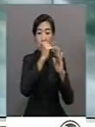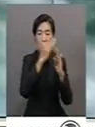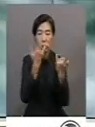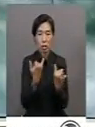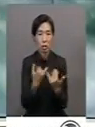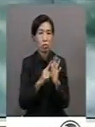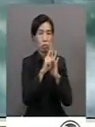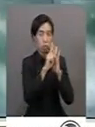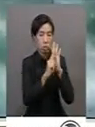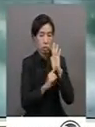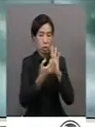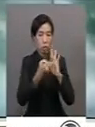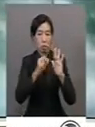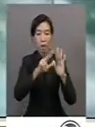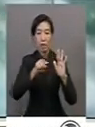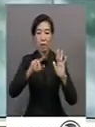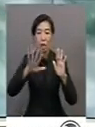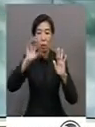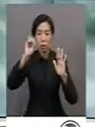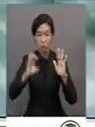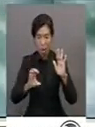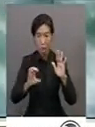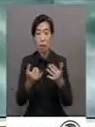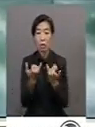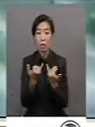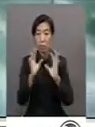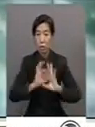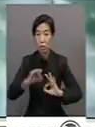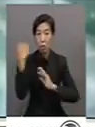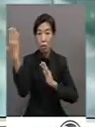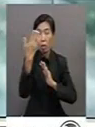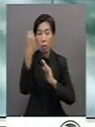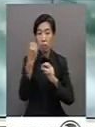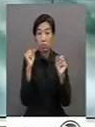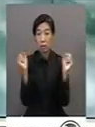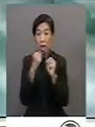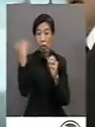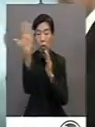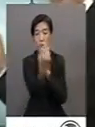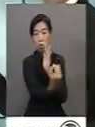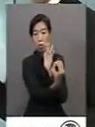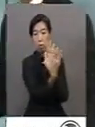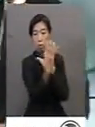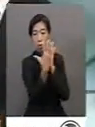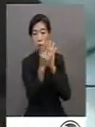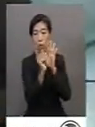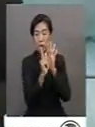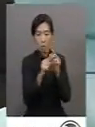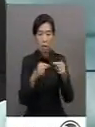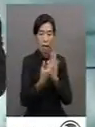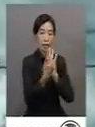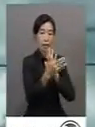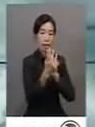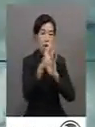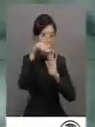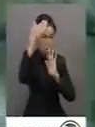ณหภูมิจะลดลงอีก3ถึง5องศาเซลเซียสนะครับโดยเฉพาะลมหนาวในระลอกนี้นะครับจะแผ่ลงมาปกคลุมบริเวณของพื้นที่ทางด้านภาคอีส